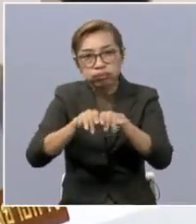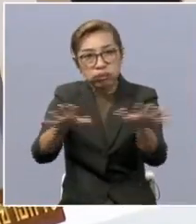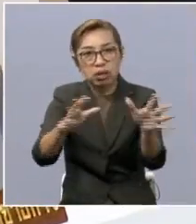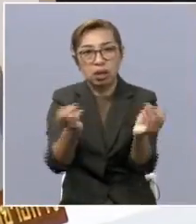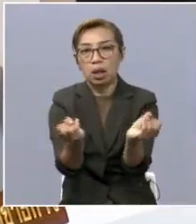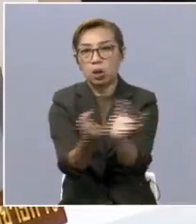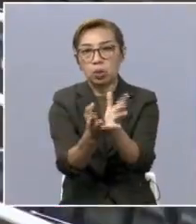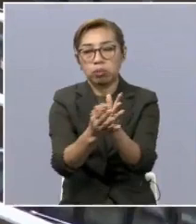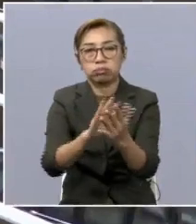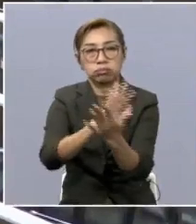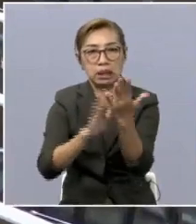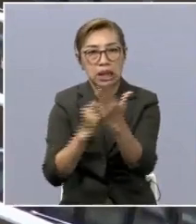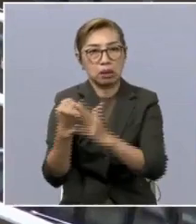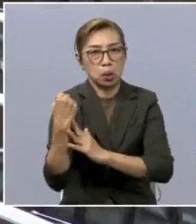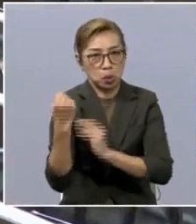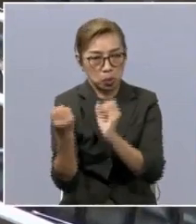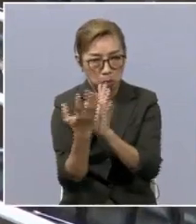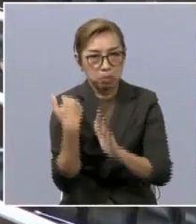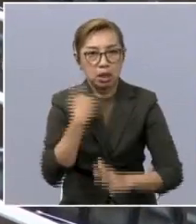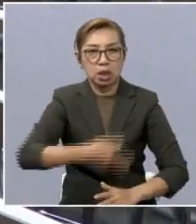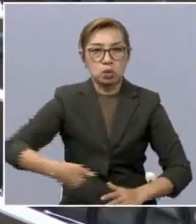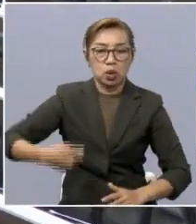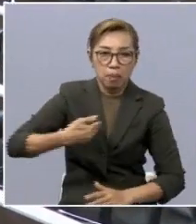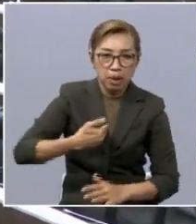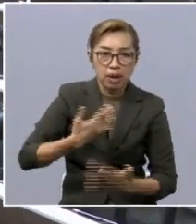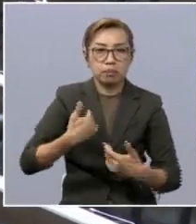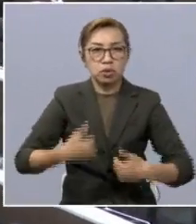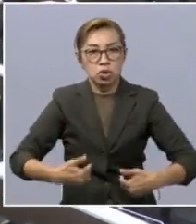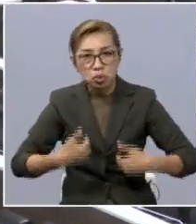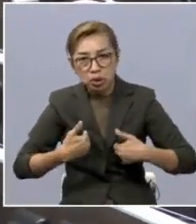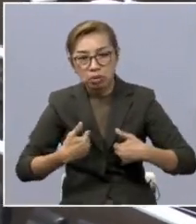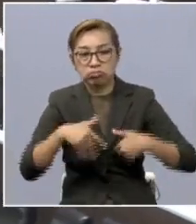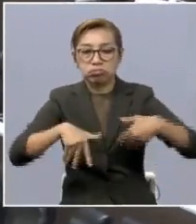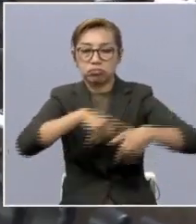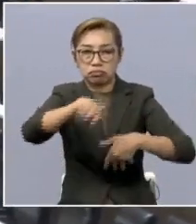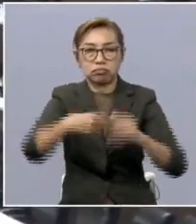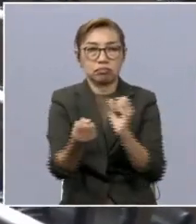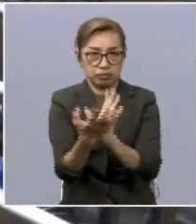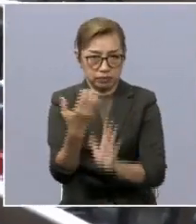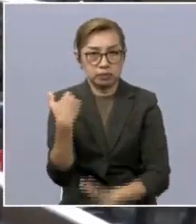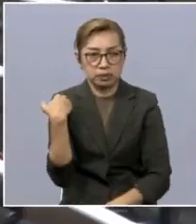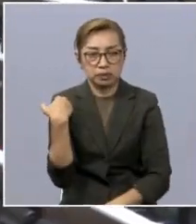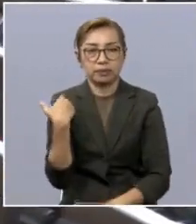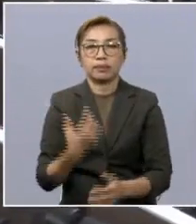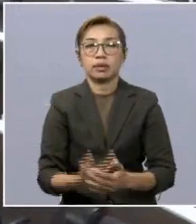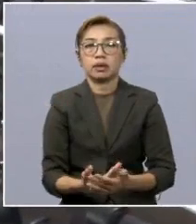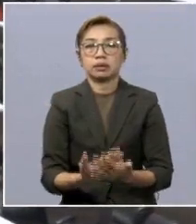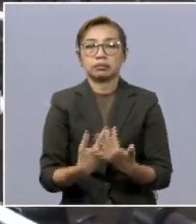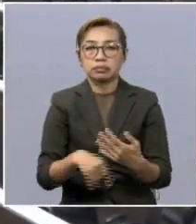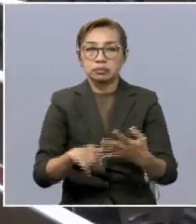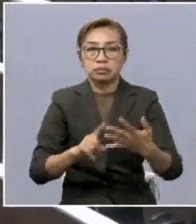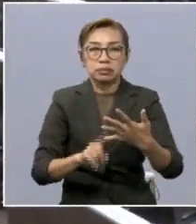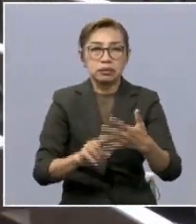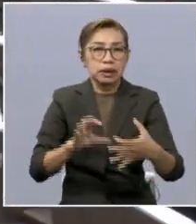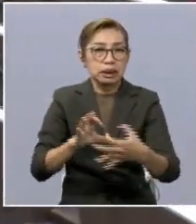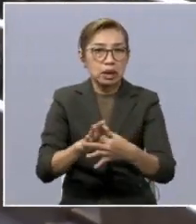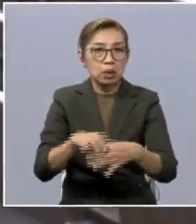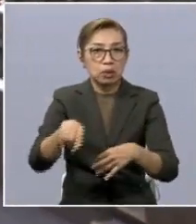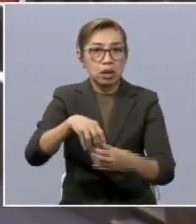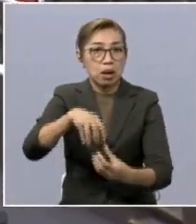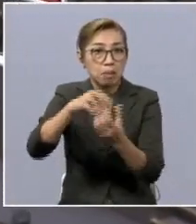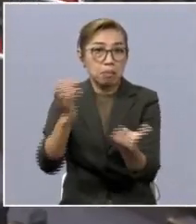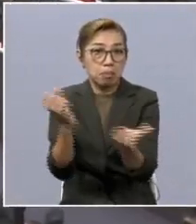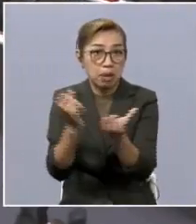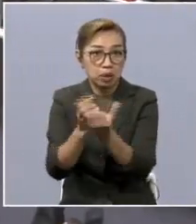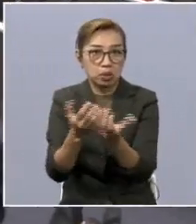ทั้งความมั่นคงสุขภาพอนามัยรวมถึงชีวิตของประชาชนขณะเดียวกันก็บอกถึงปัญหาเรื่องของบ่อนการพนันที่